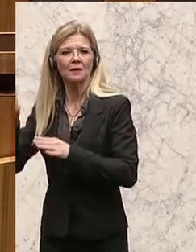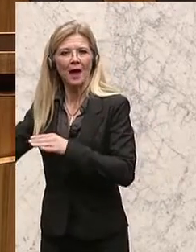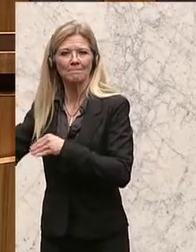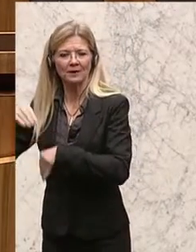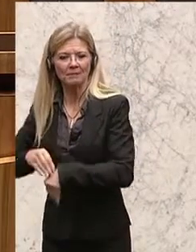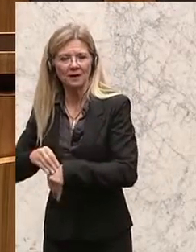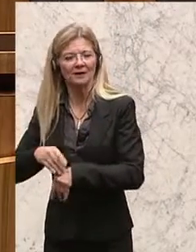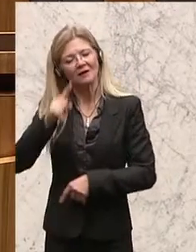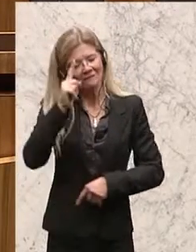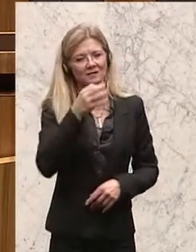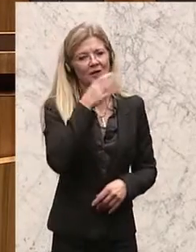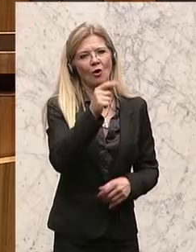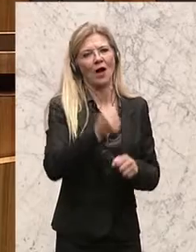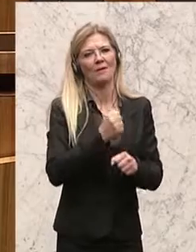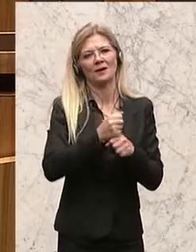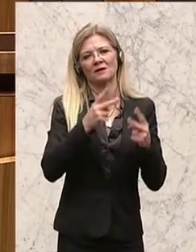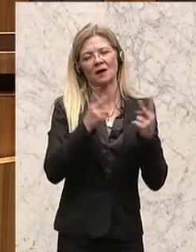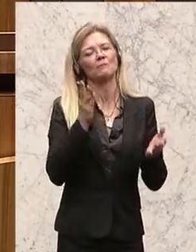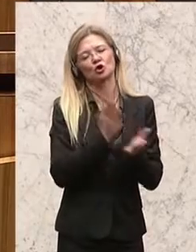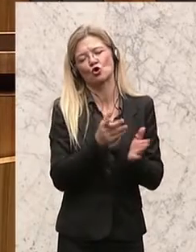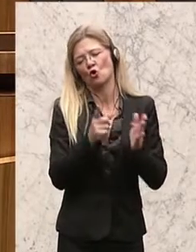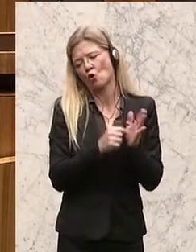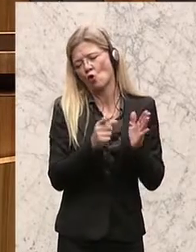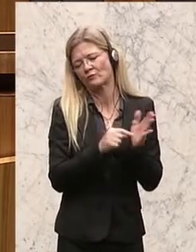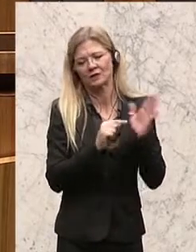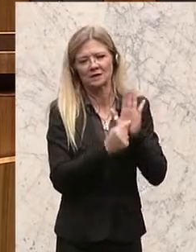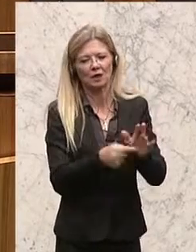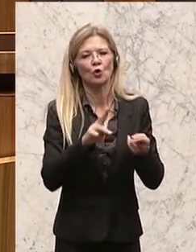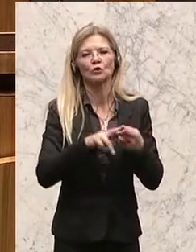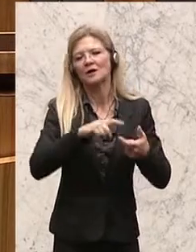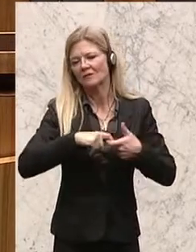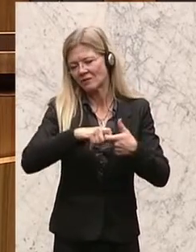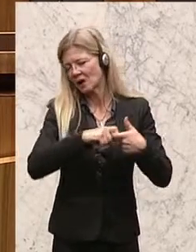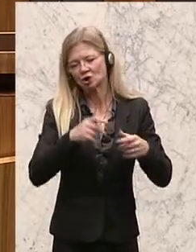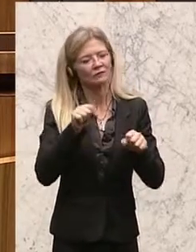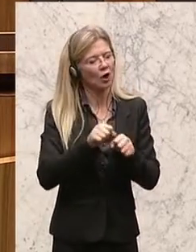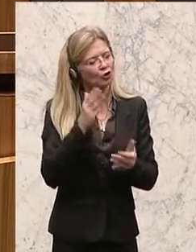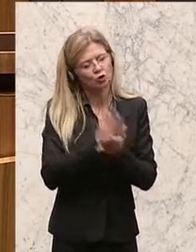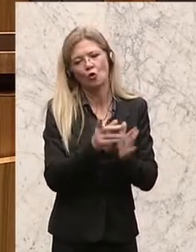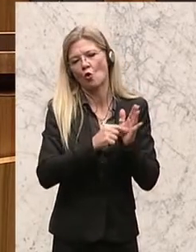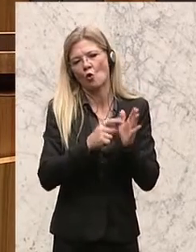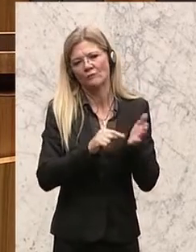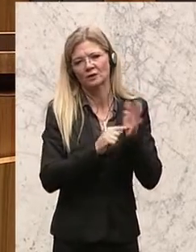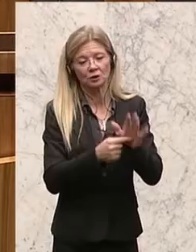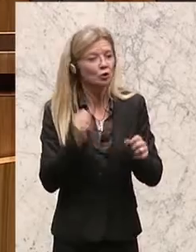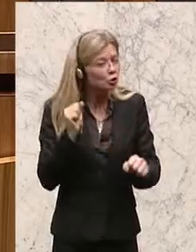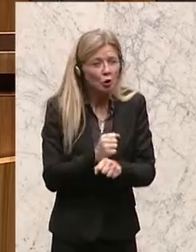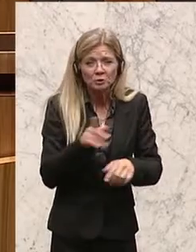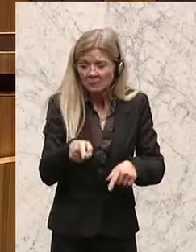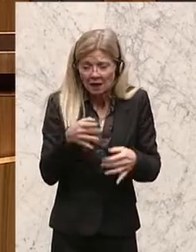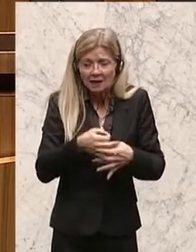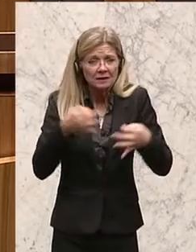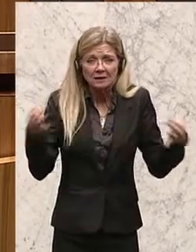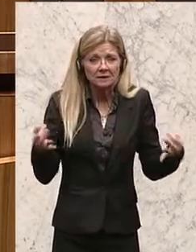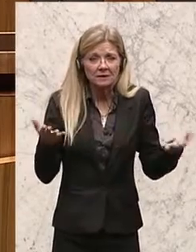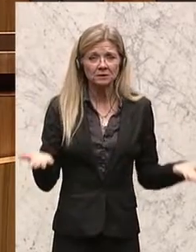arbeiterkammer geht das schon oftmals aufgezeigt auch die gewerkschaft hat teilweise aufgezeigt und trotzdem passiert hier nicht trotzdem die zeit jahr 2011